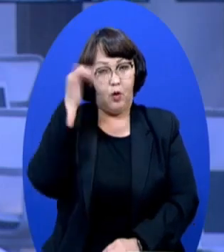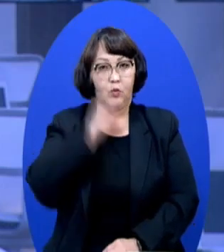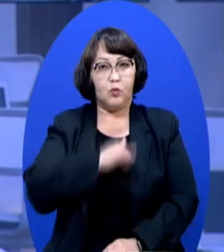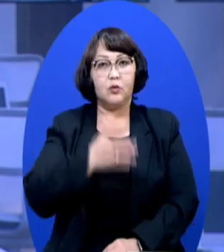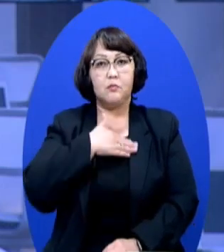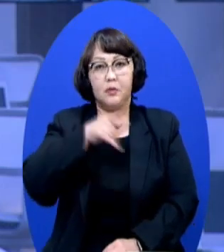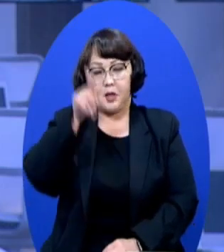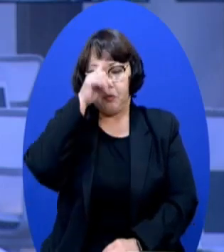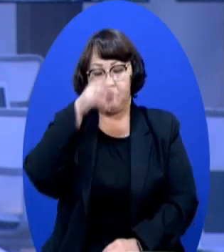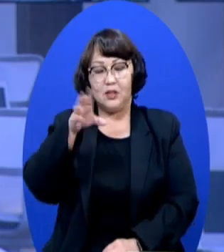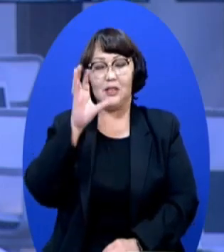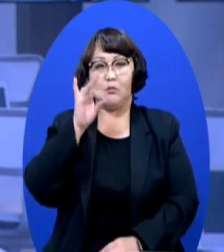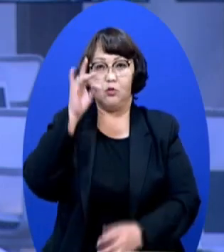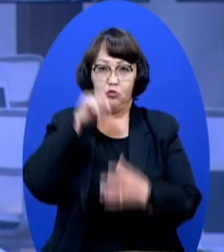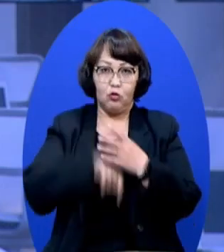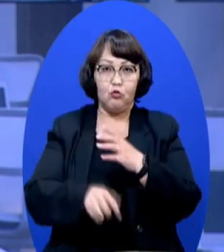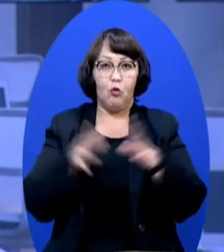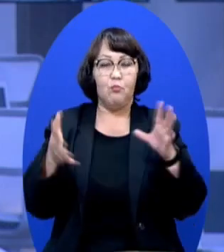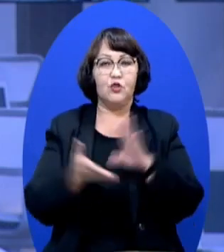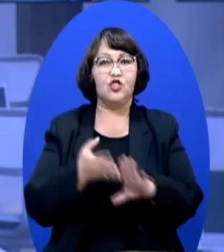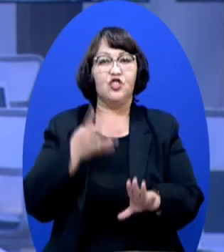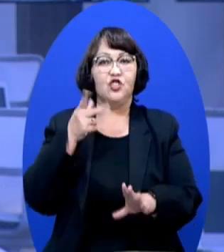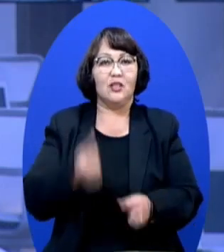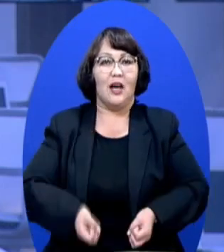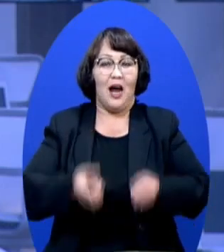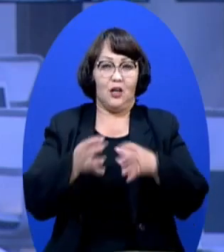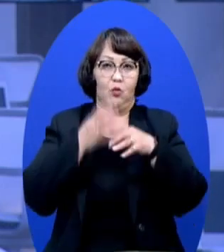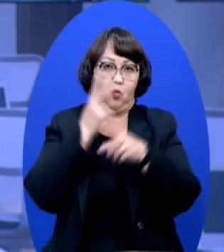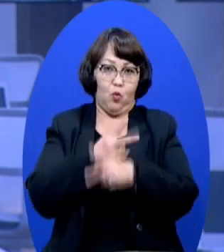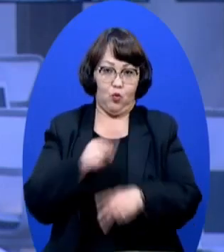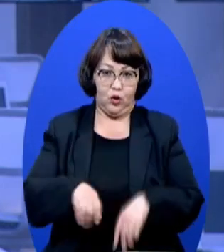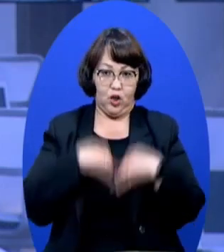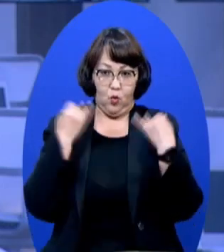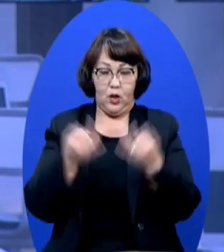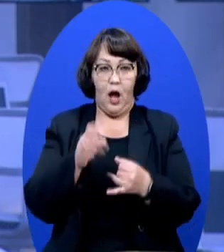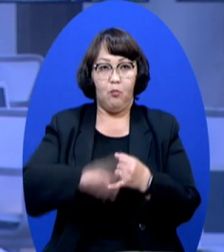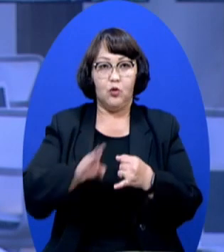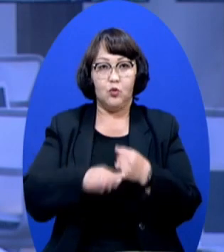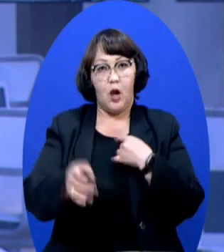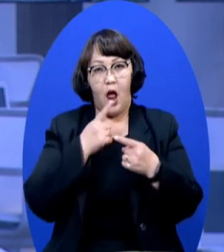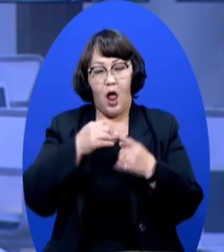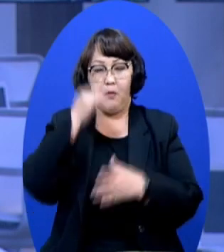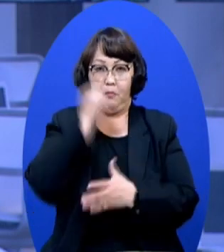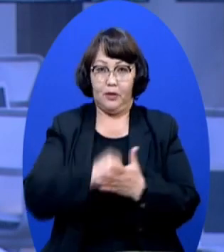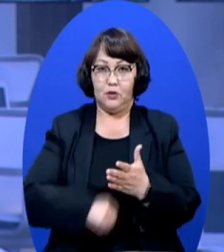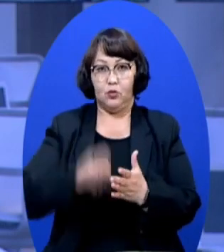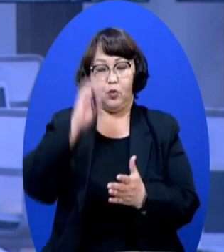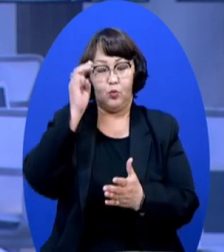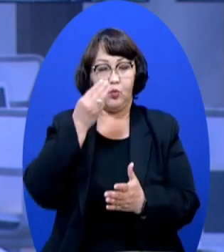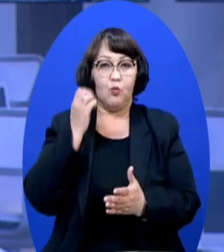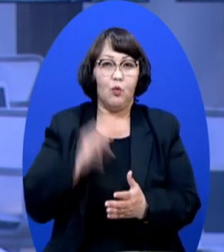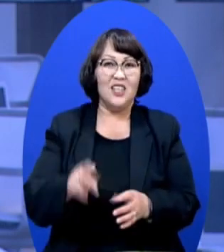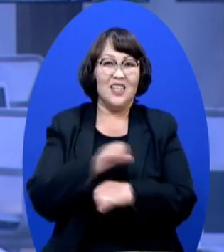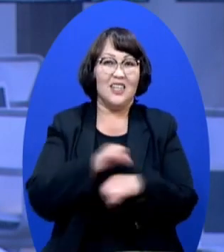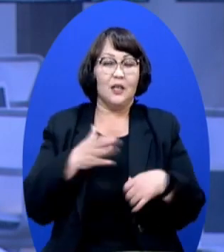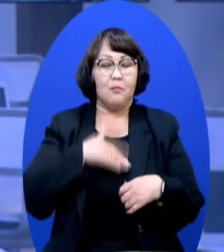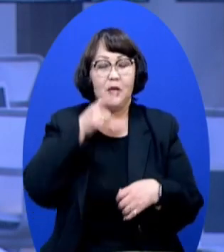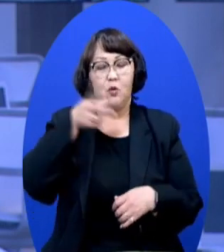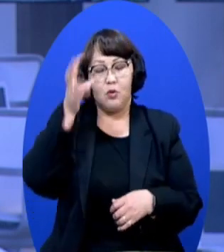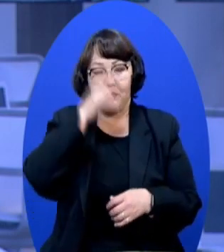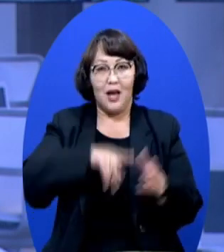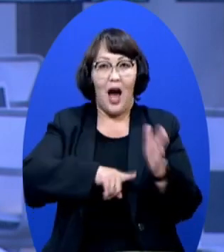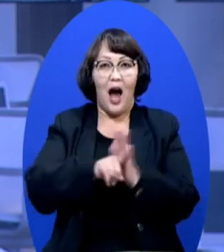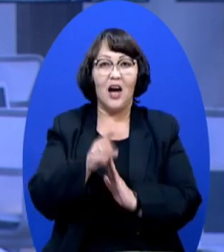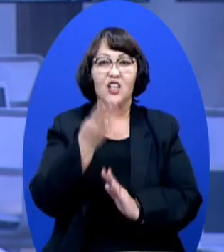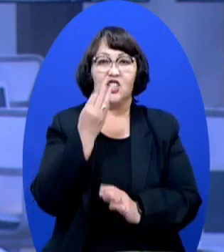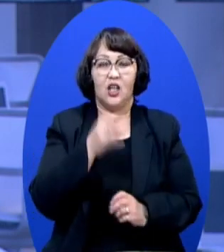Эрүүл мэндийн салбарт томоохон шинжилэл авчирсан хуулийг Улсын хурал өнөөдөр отгон жолооны хуралдаанаараа батллаа. Тодруулах юм бол иргэдэд эрүүл мэндийн анхан шатны